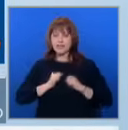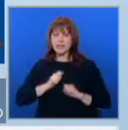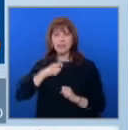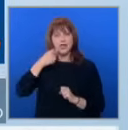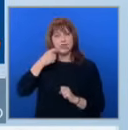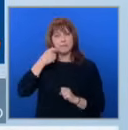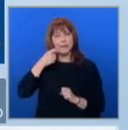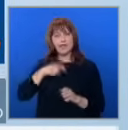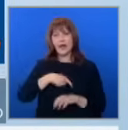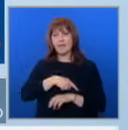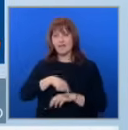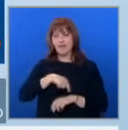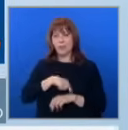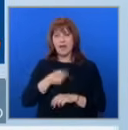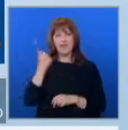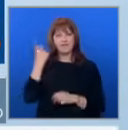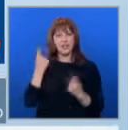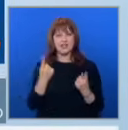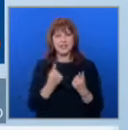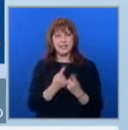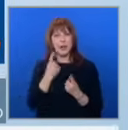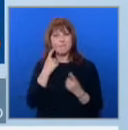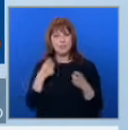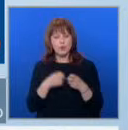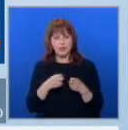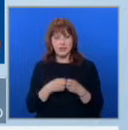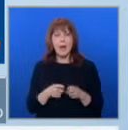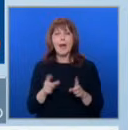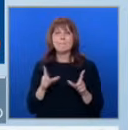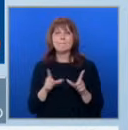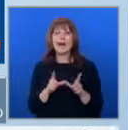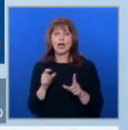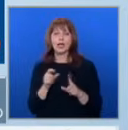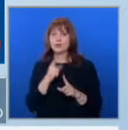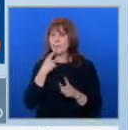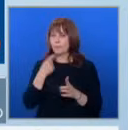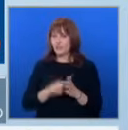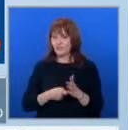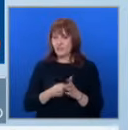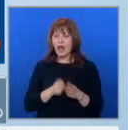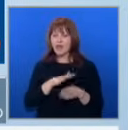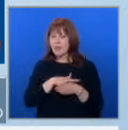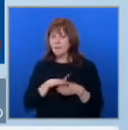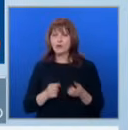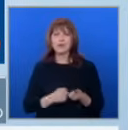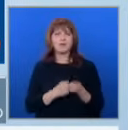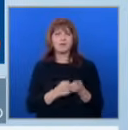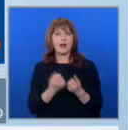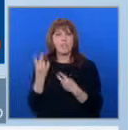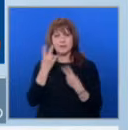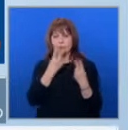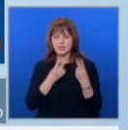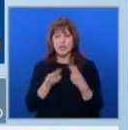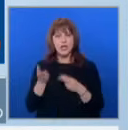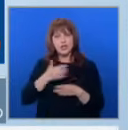изпитанието на времето. След вчерашната среща в Брюксел, премиерът Марк Рюте потвърди, че напълно подкрепя това споразумение и